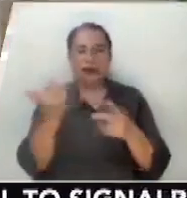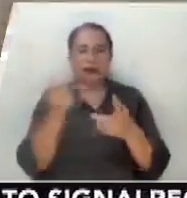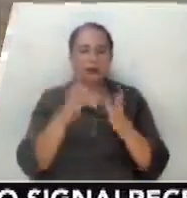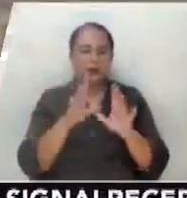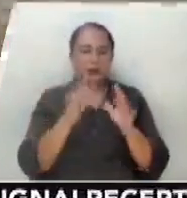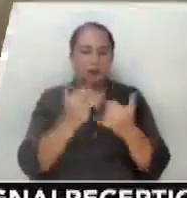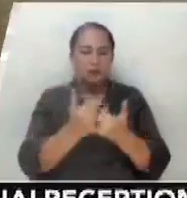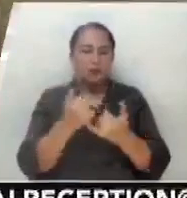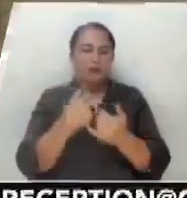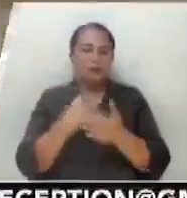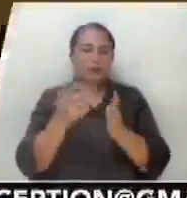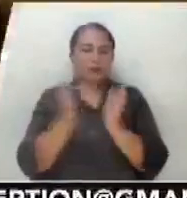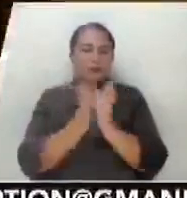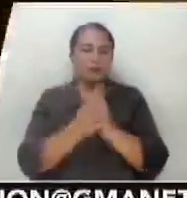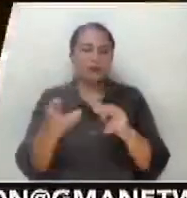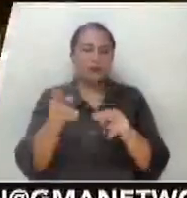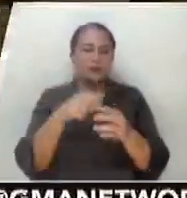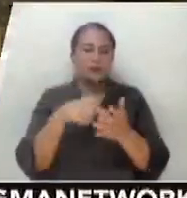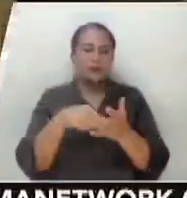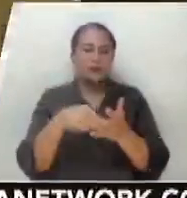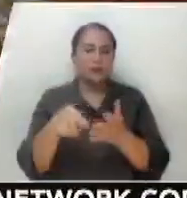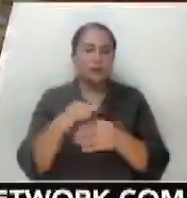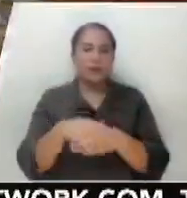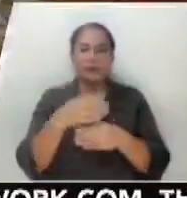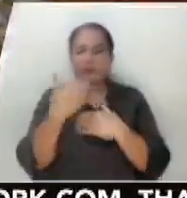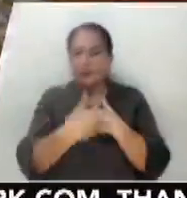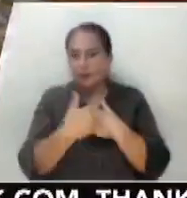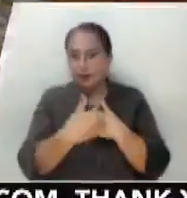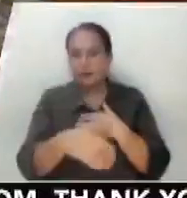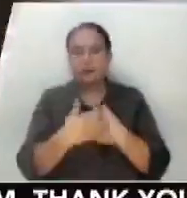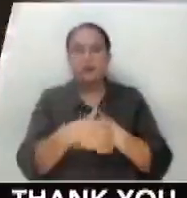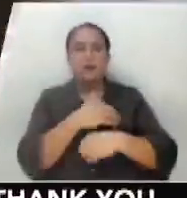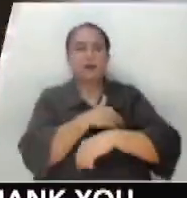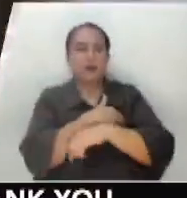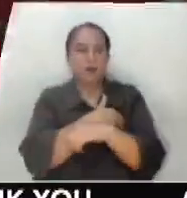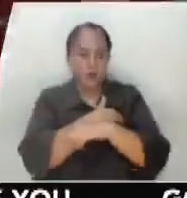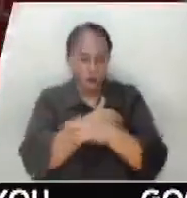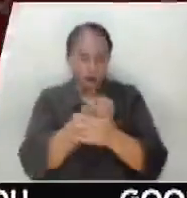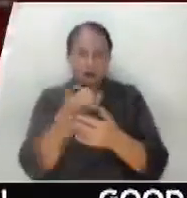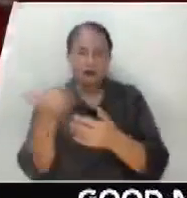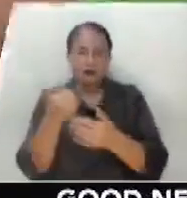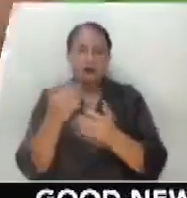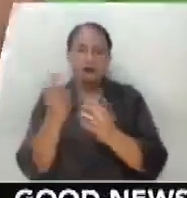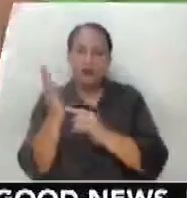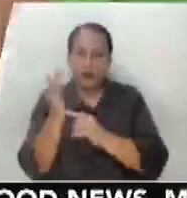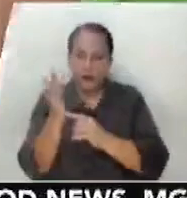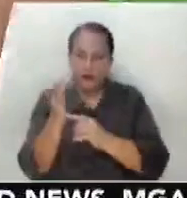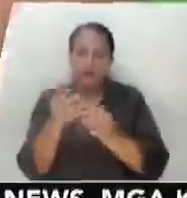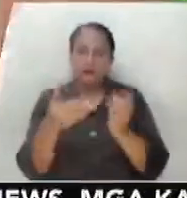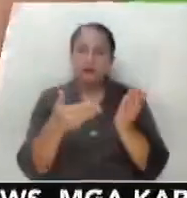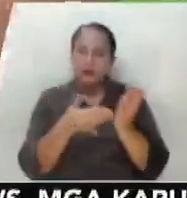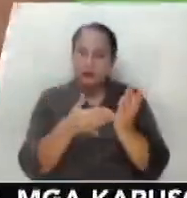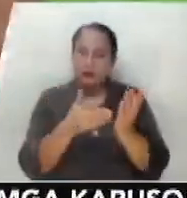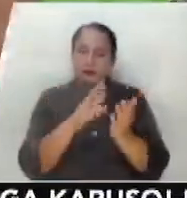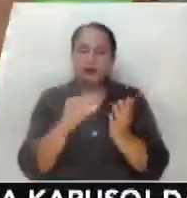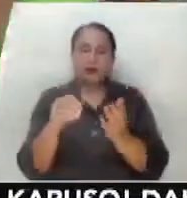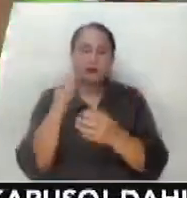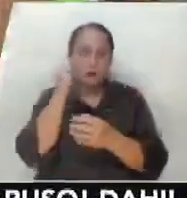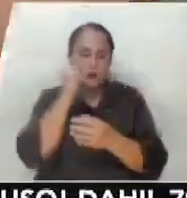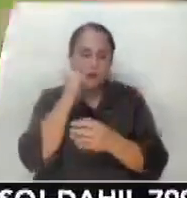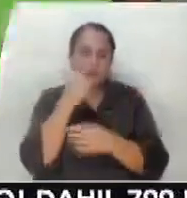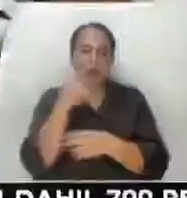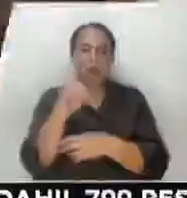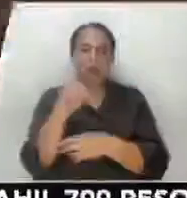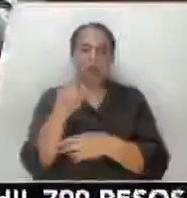ding taas presyo sa Pinoy tasty at Pinoy pandesal pati sa kandila battery at sabon ayon sa dti 20